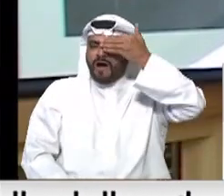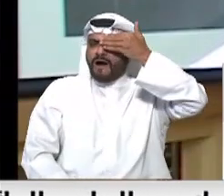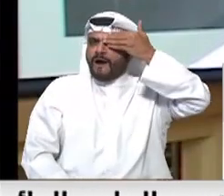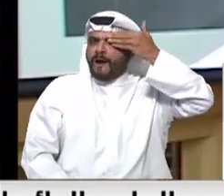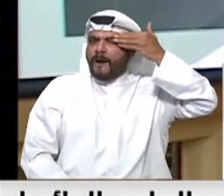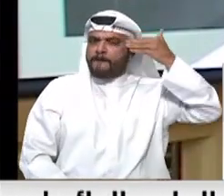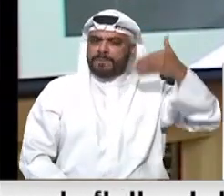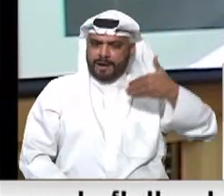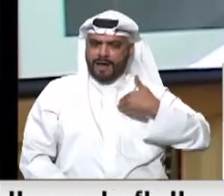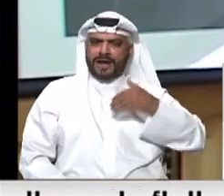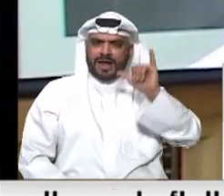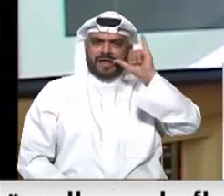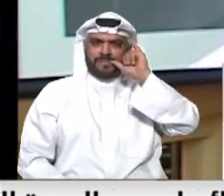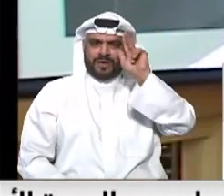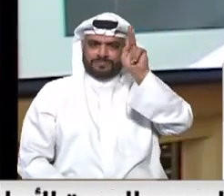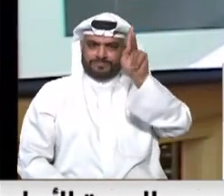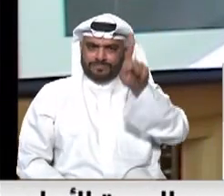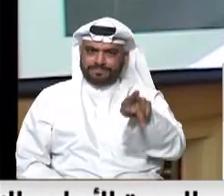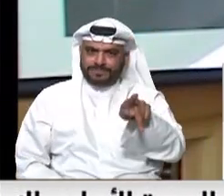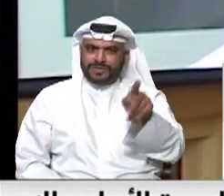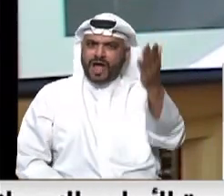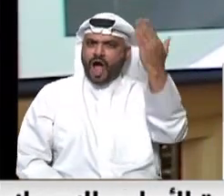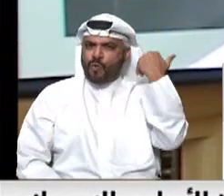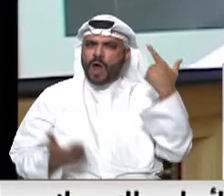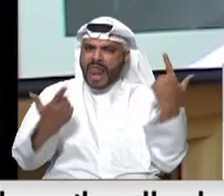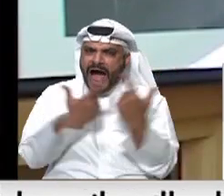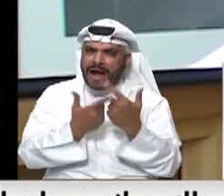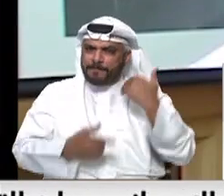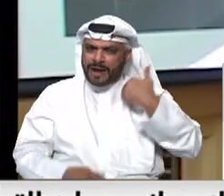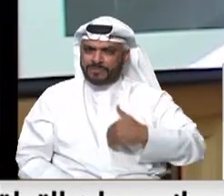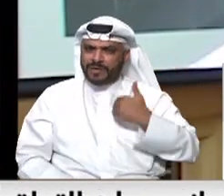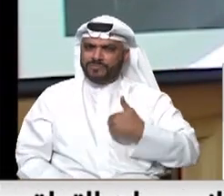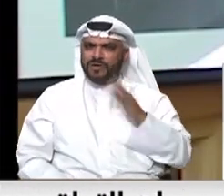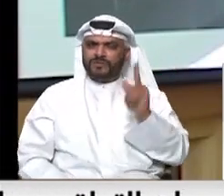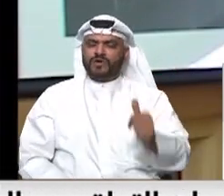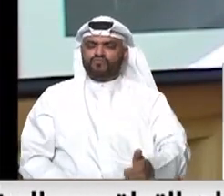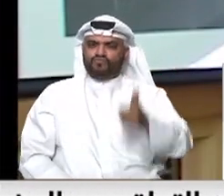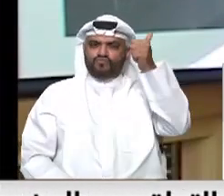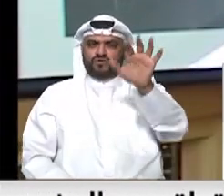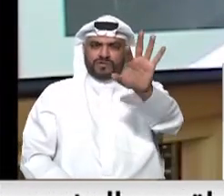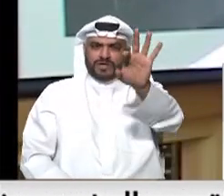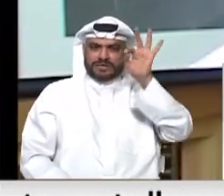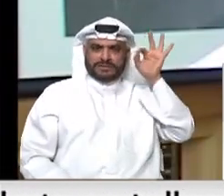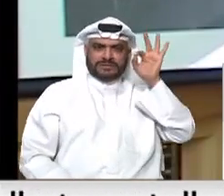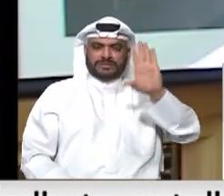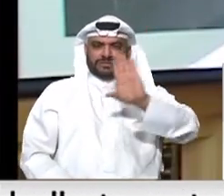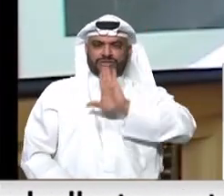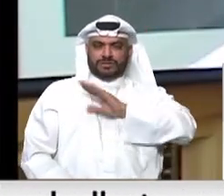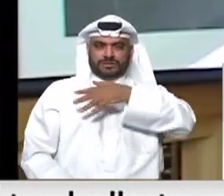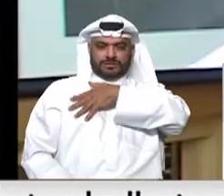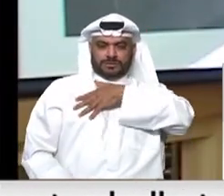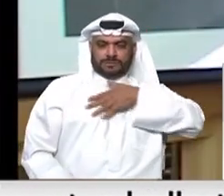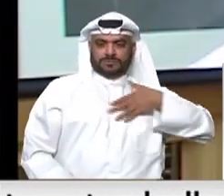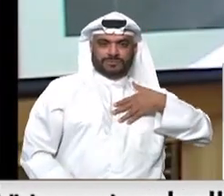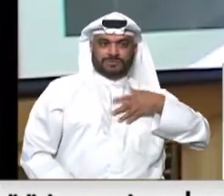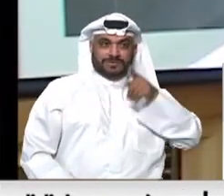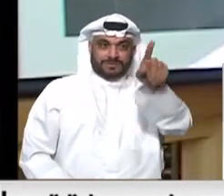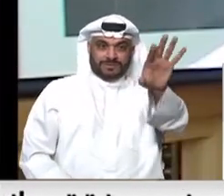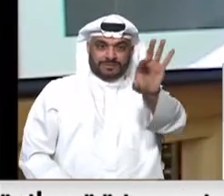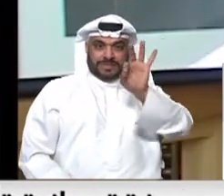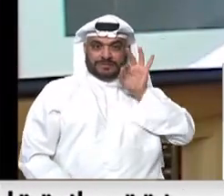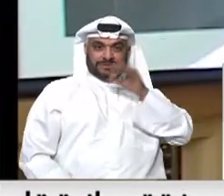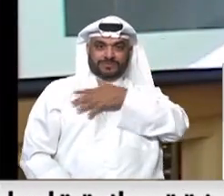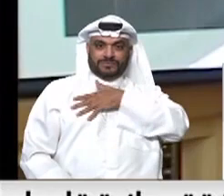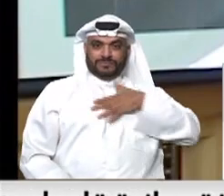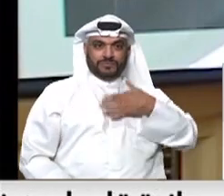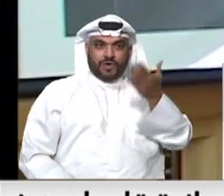الفوكلاند وعملي في العديد من دول الشرق الأوسط وقع الاختيار عليه لقيادة القوات البريطانية، وخلال هذه الفترة